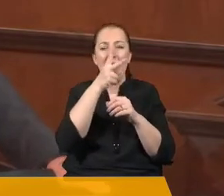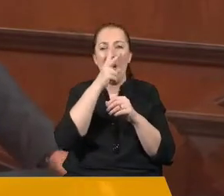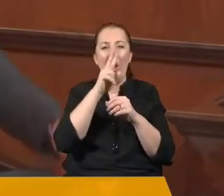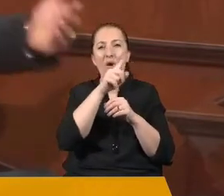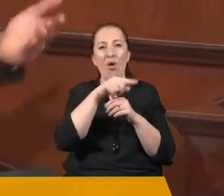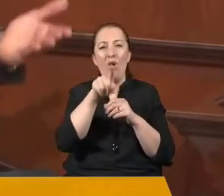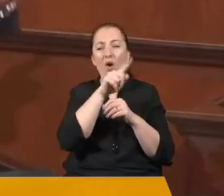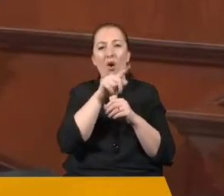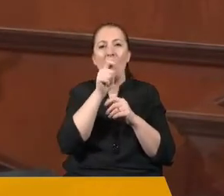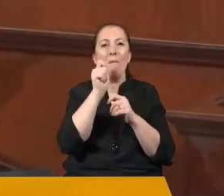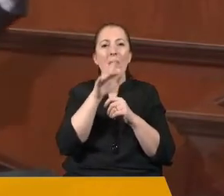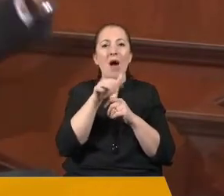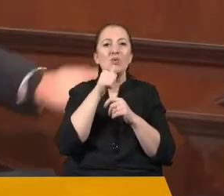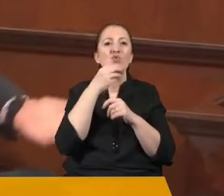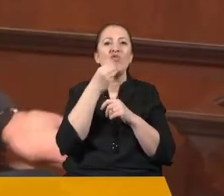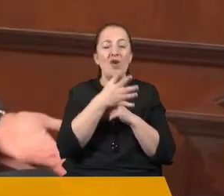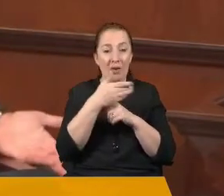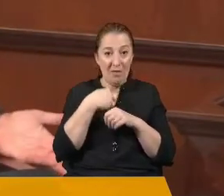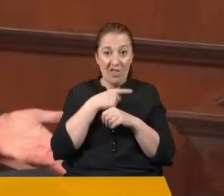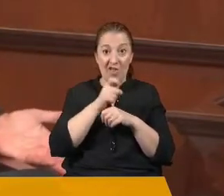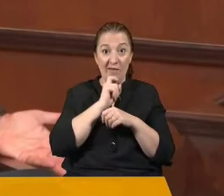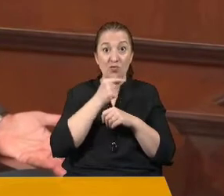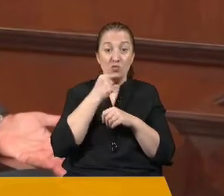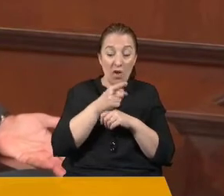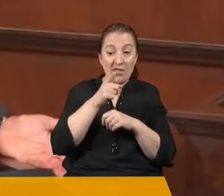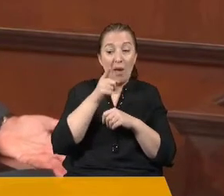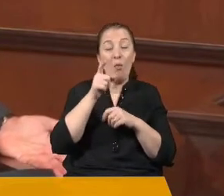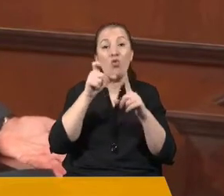verdik. Yanlışsam Doğan Bey yanlış desin.